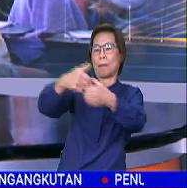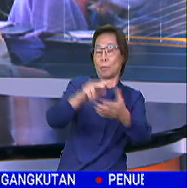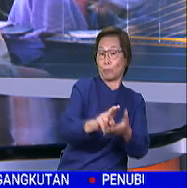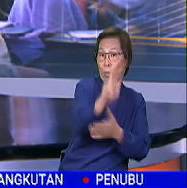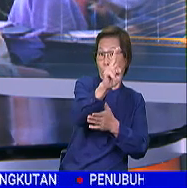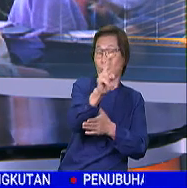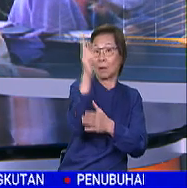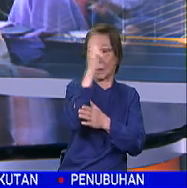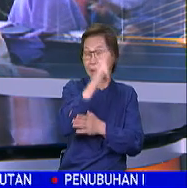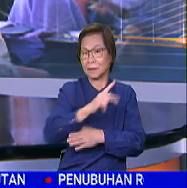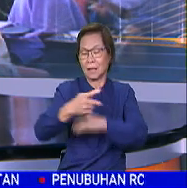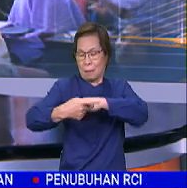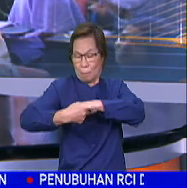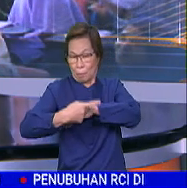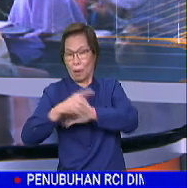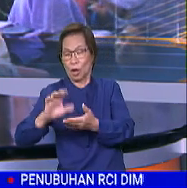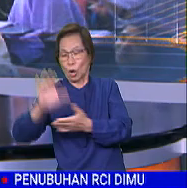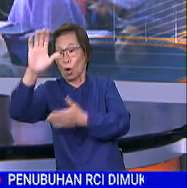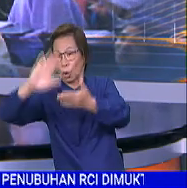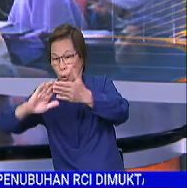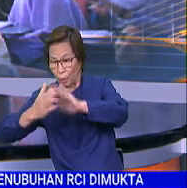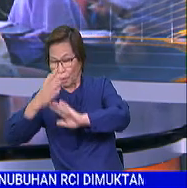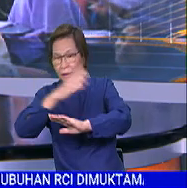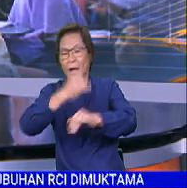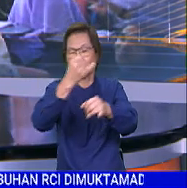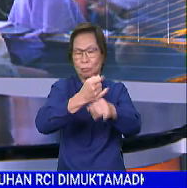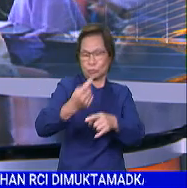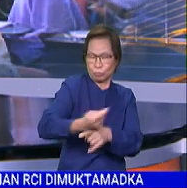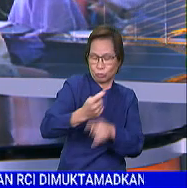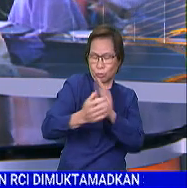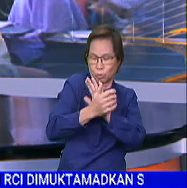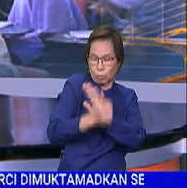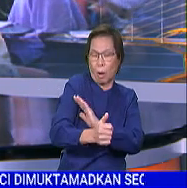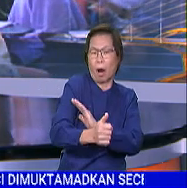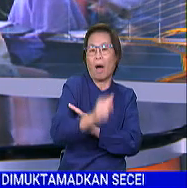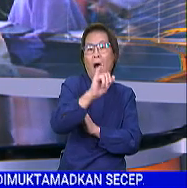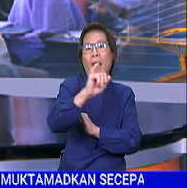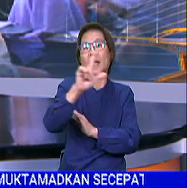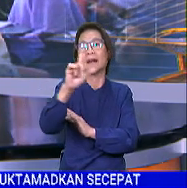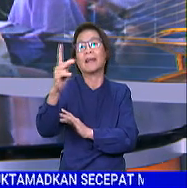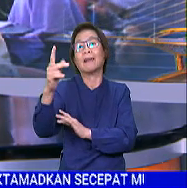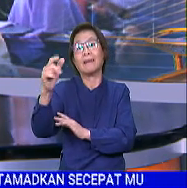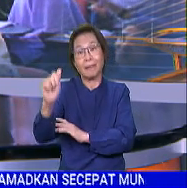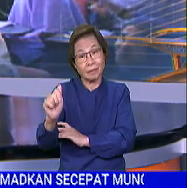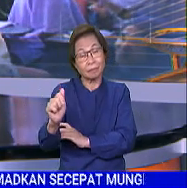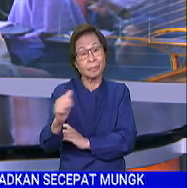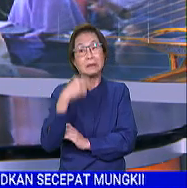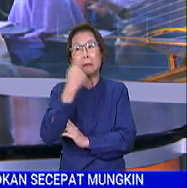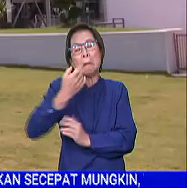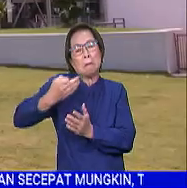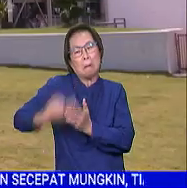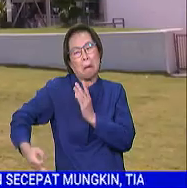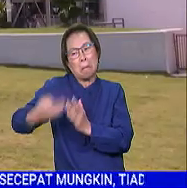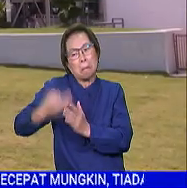University awam potabig Kholis community dan istitusi latihan kemahiran awam eight bagian tidak